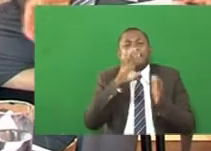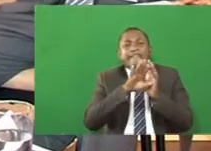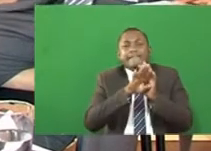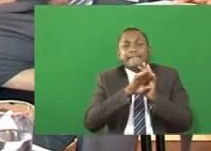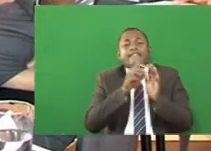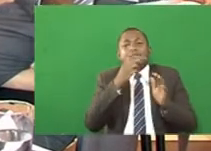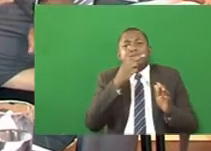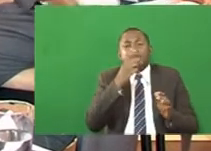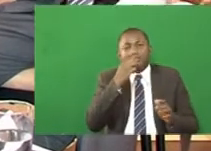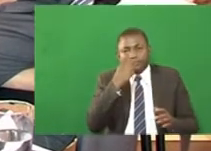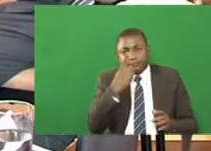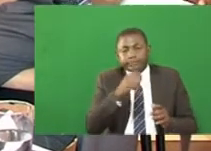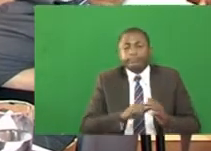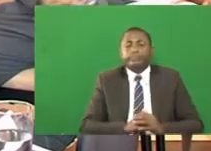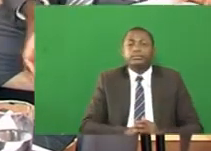14:21.